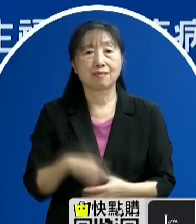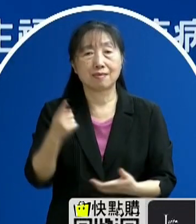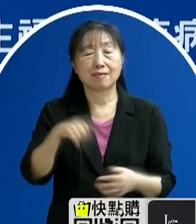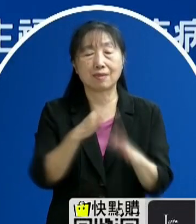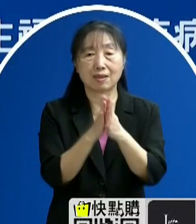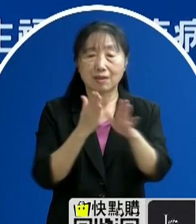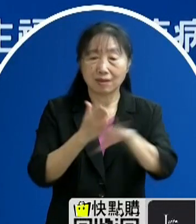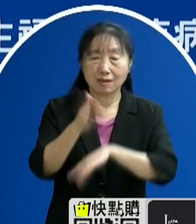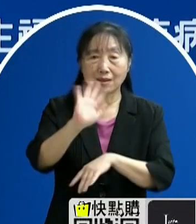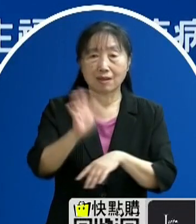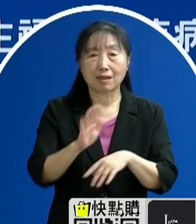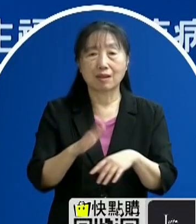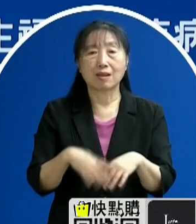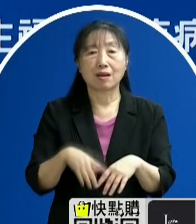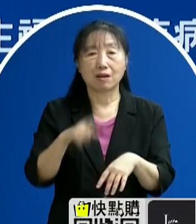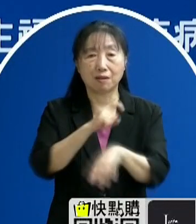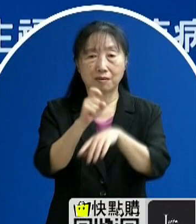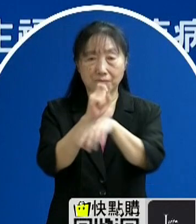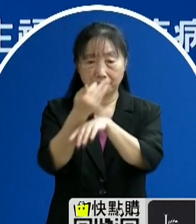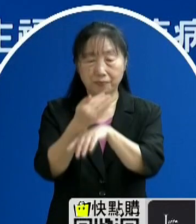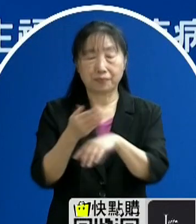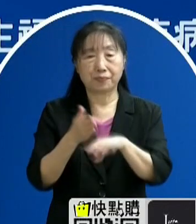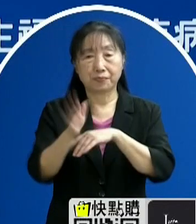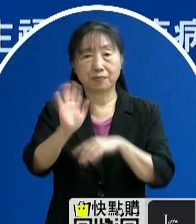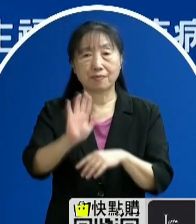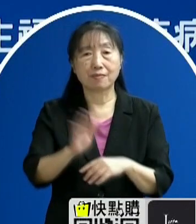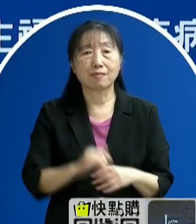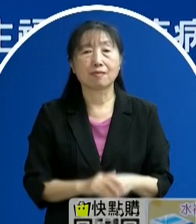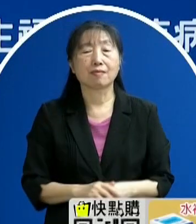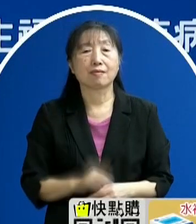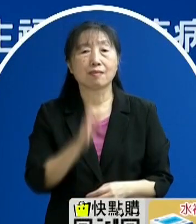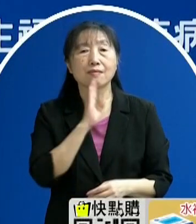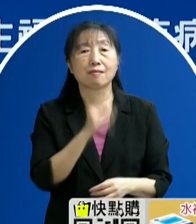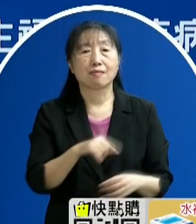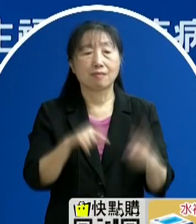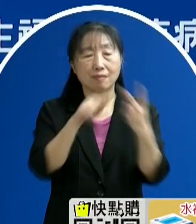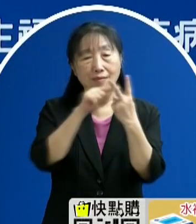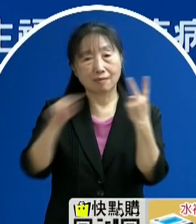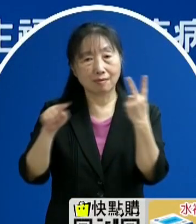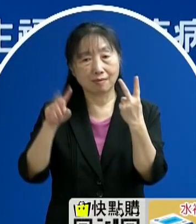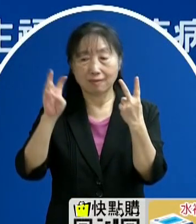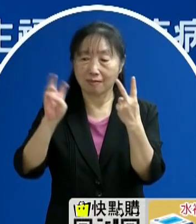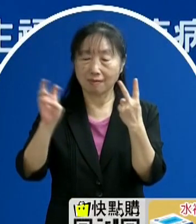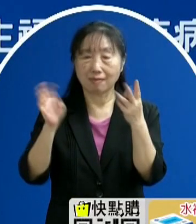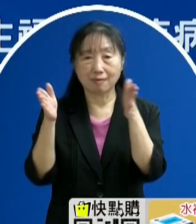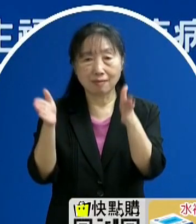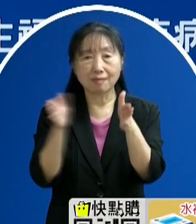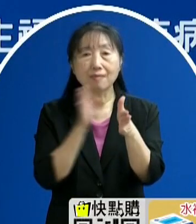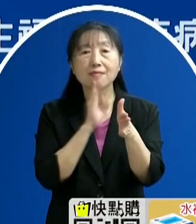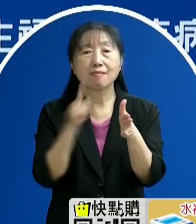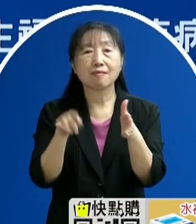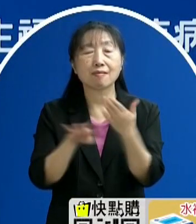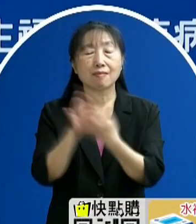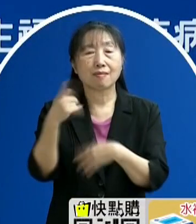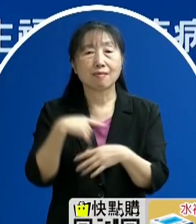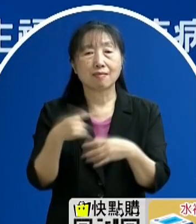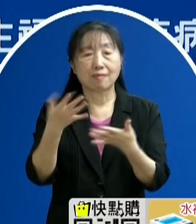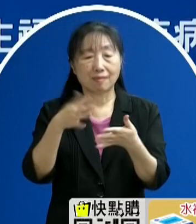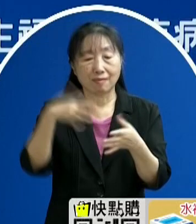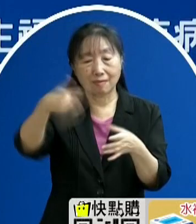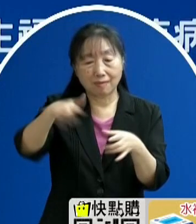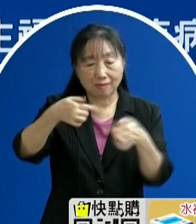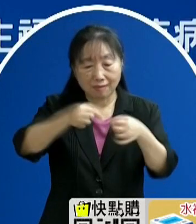至多不要超过19小时。那 Biotech 2度 C 到30度C 的环境下稀释